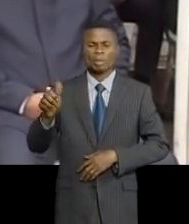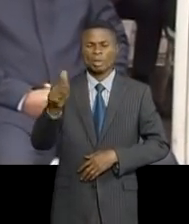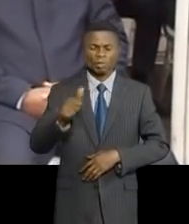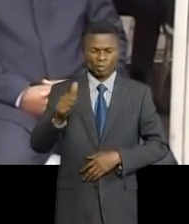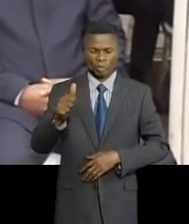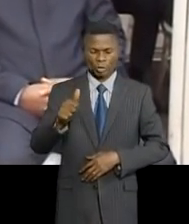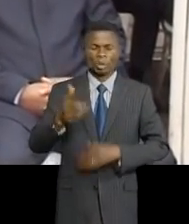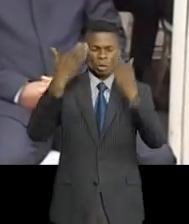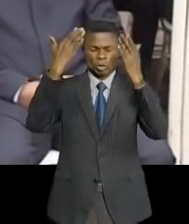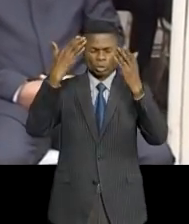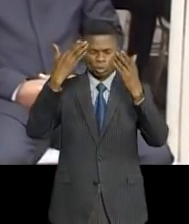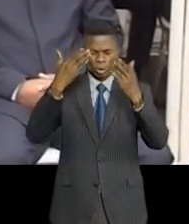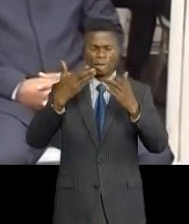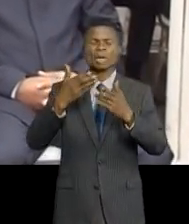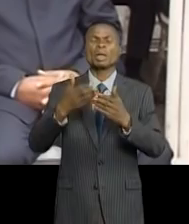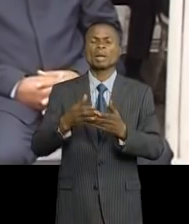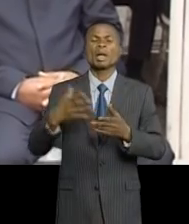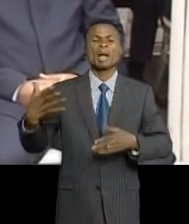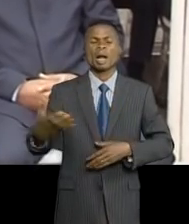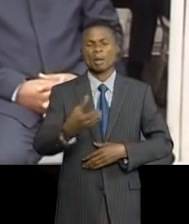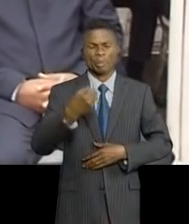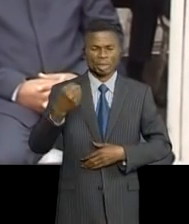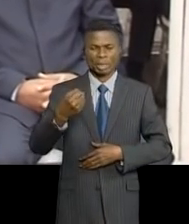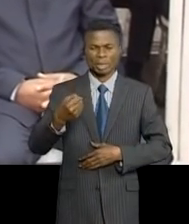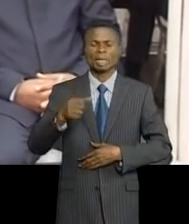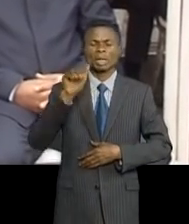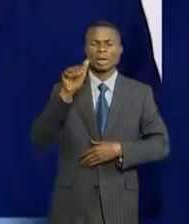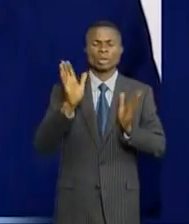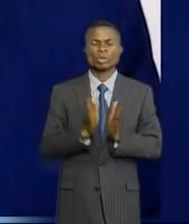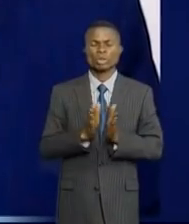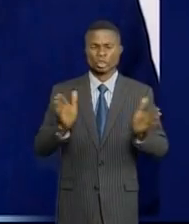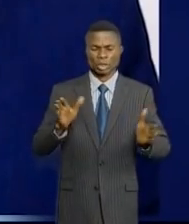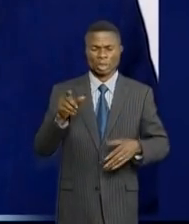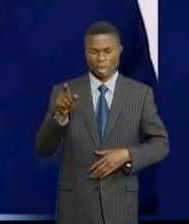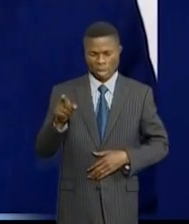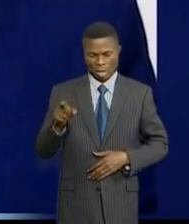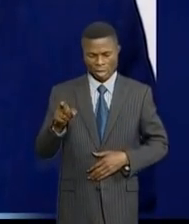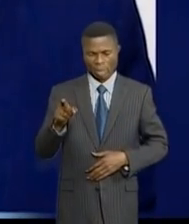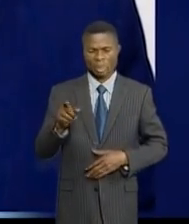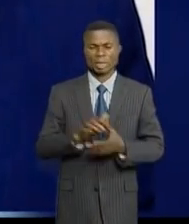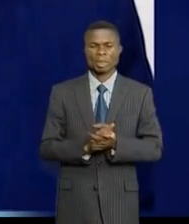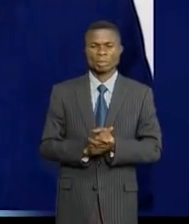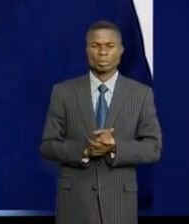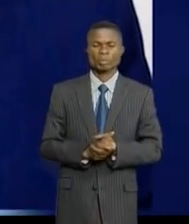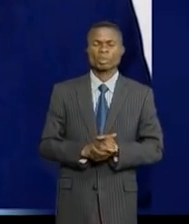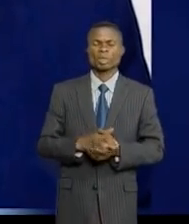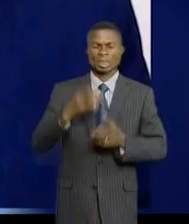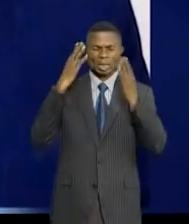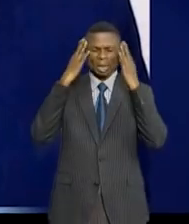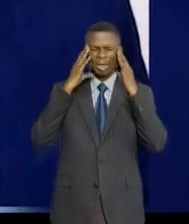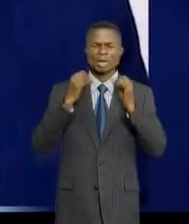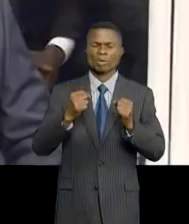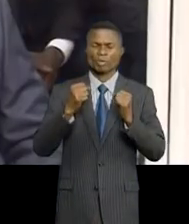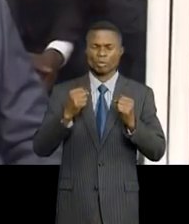le Très-Haut a rappelé auprès de lui son serviteur Ernest Kabila Ilunga à la grande